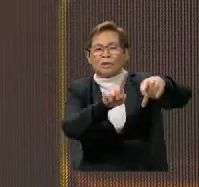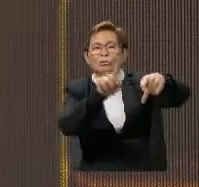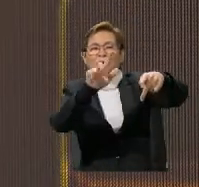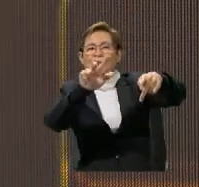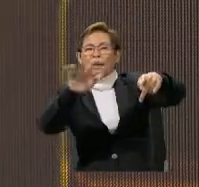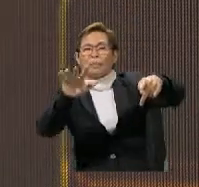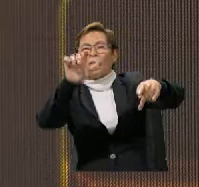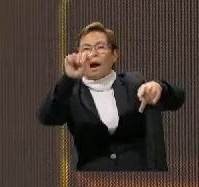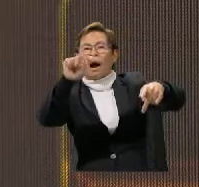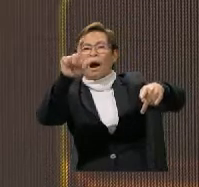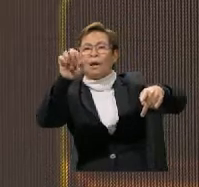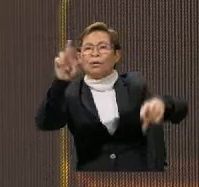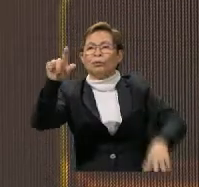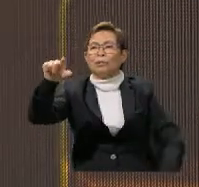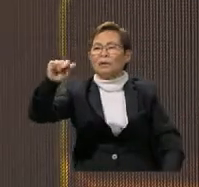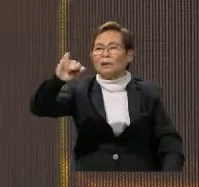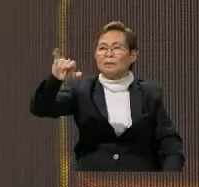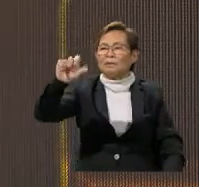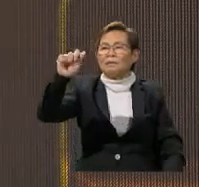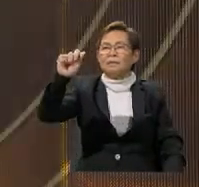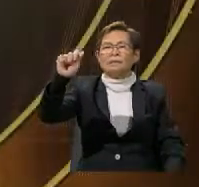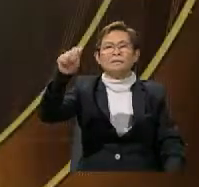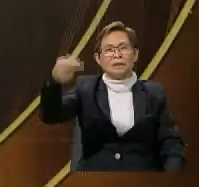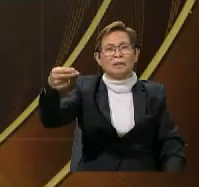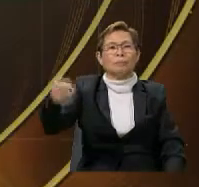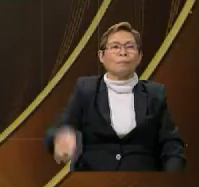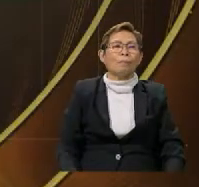P135 di Alur Gajah. Silakan, Nur Farah.